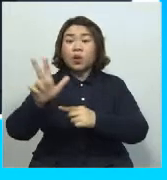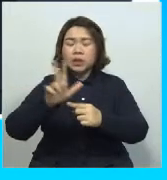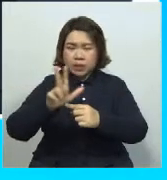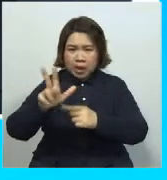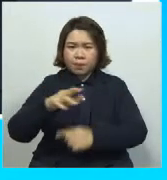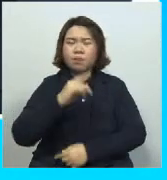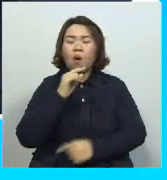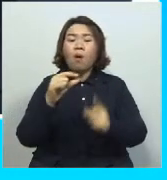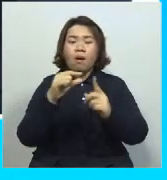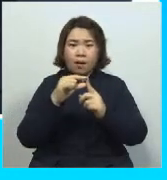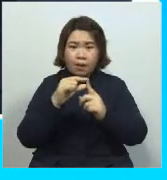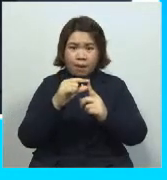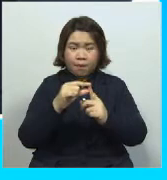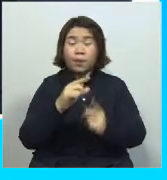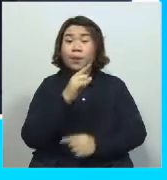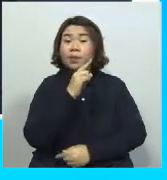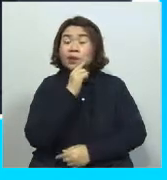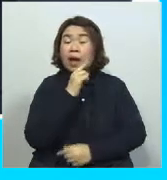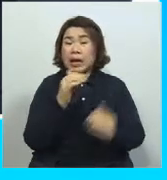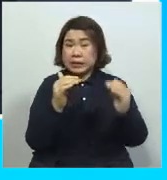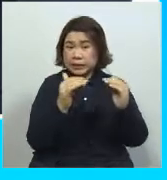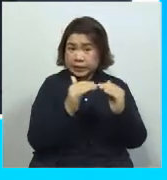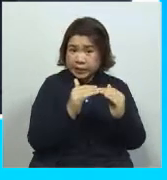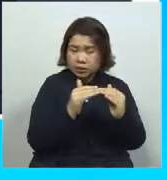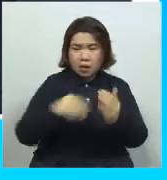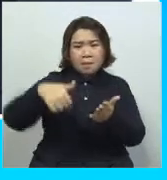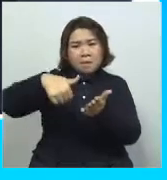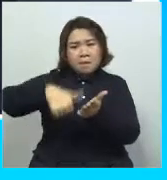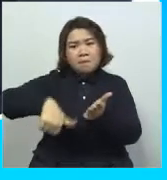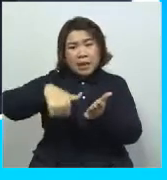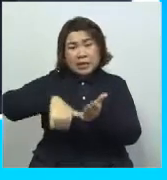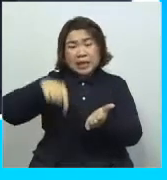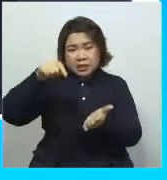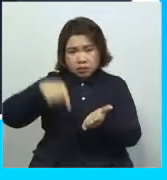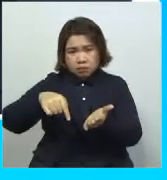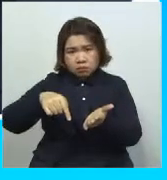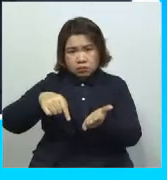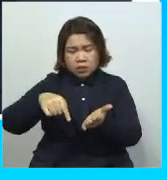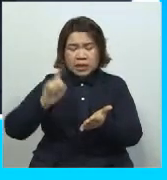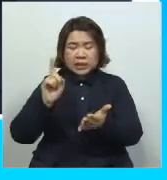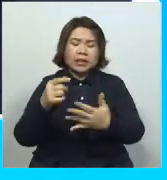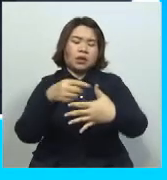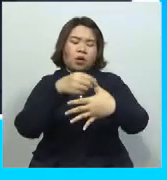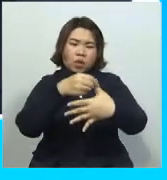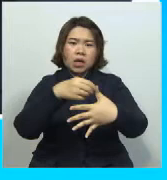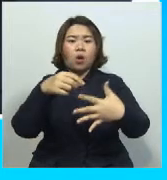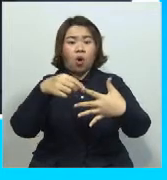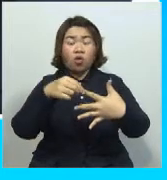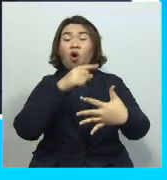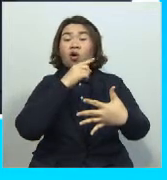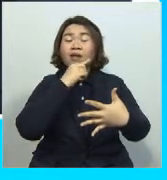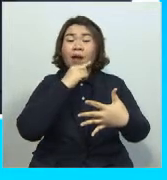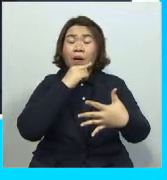ยไปใช้คำว่าผู้มีสิทธิ์ไม่สามารถดำใบเสร็จรับเงินค่ายาตามข้อ1และ2ทุกรูปแบบขน